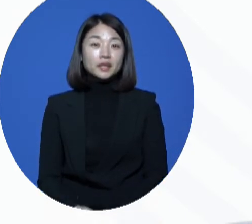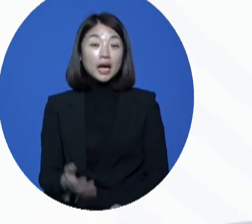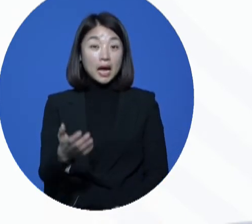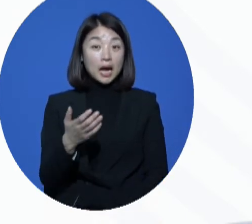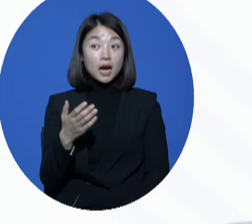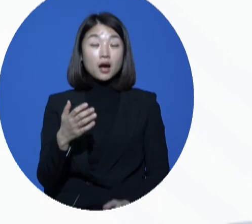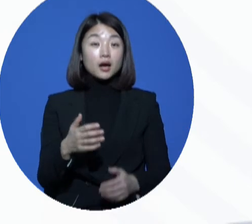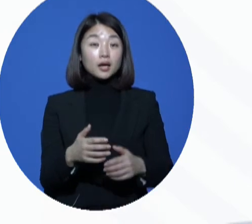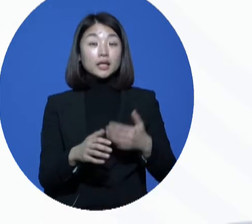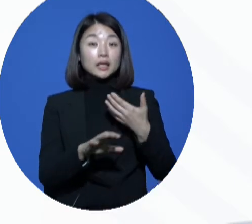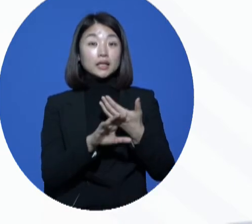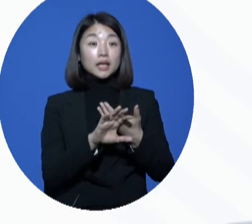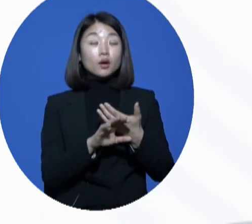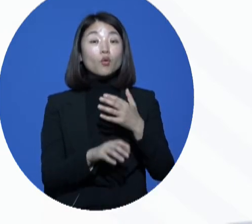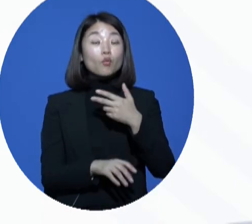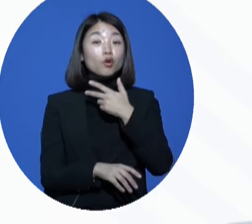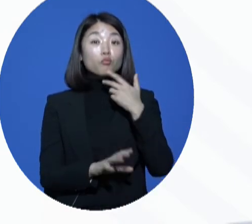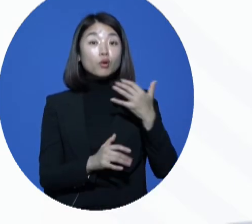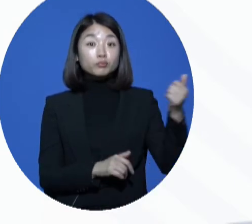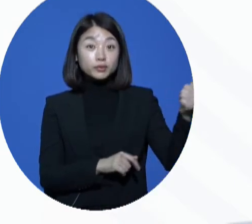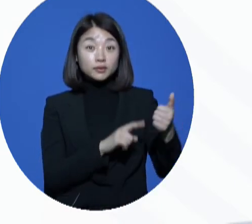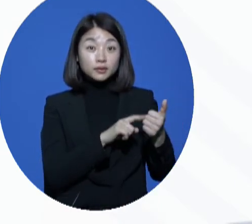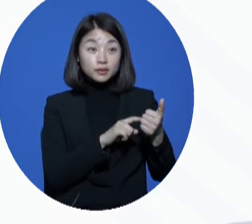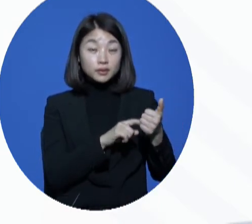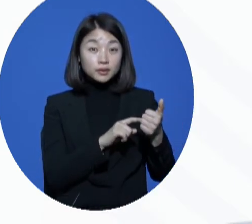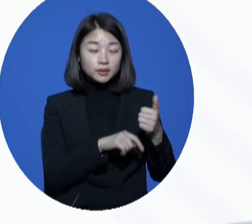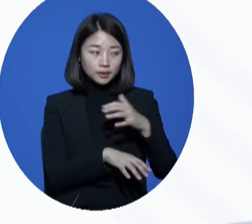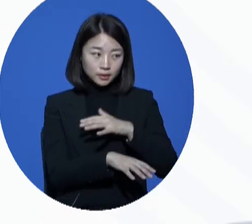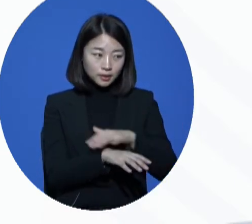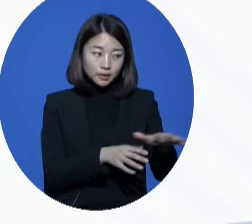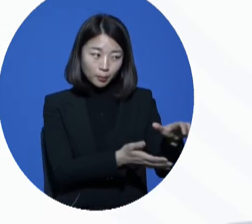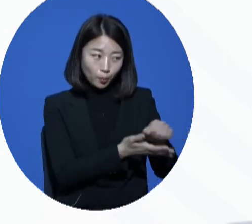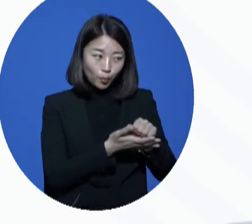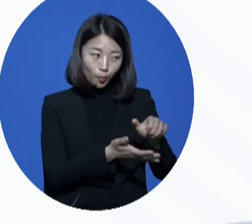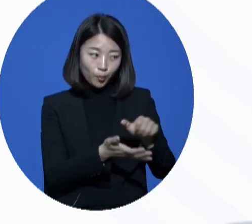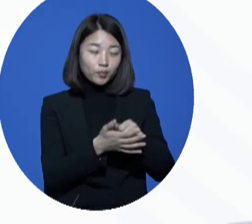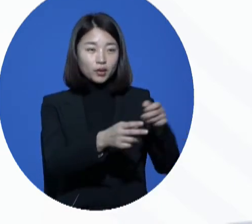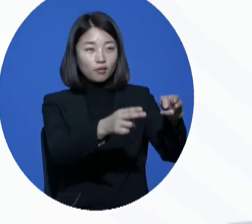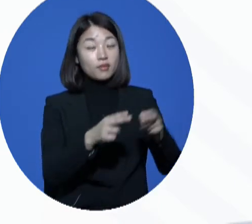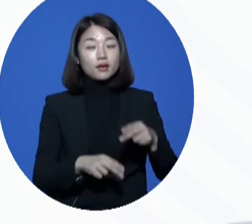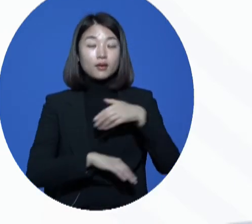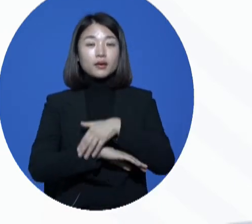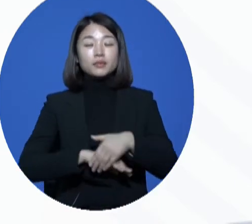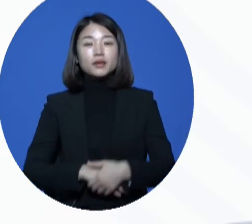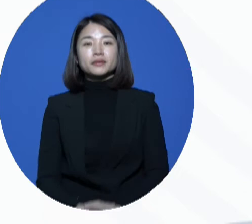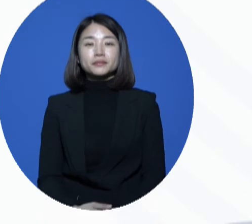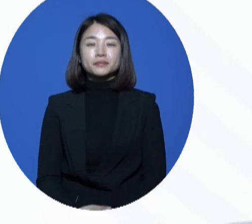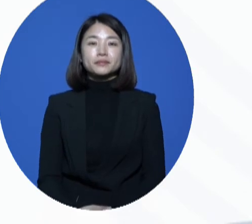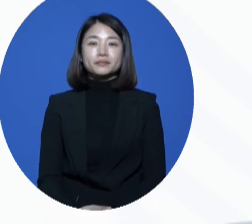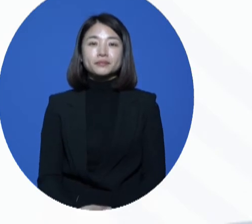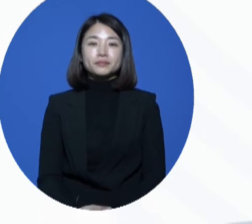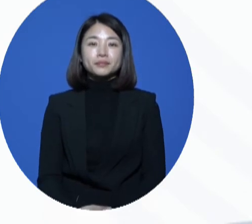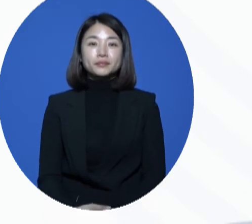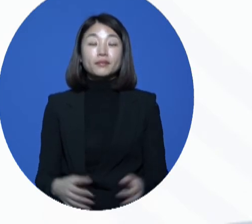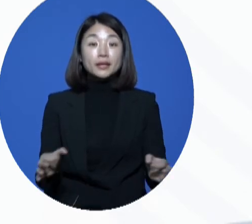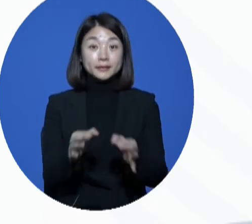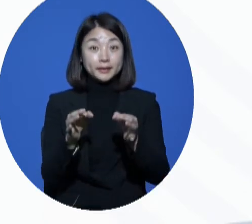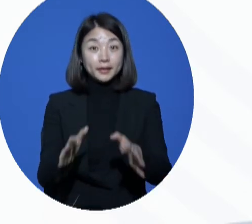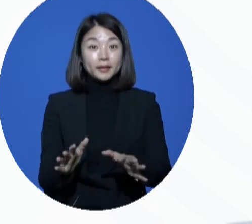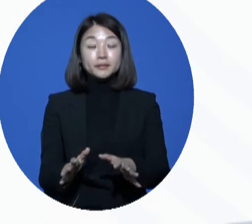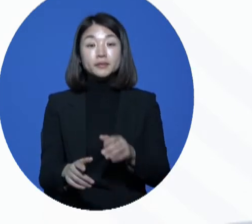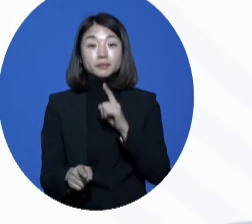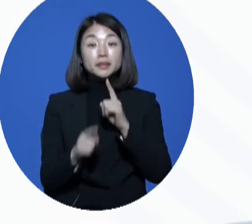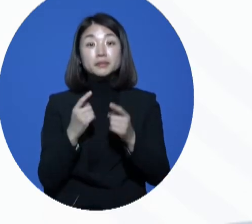말씀하신 것처럼 법적 옹호 활동도 저희가 놓치지 않고 더 열심히 연대하도록 하겠습니다. 짧게